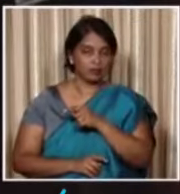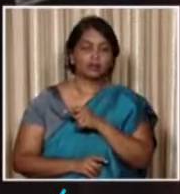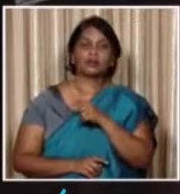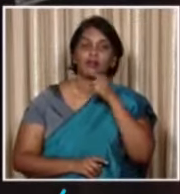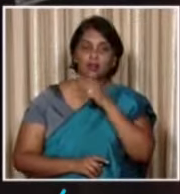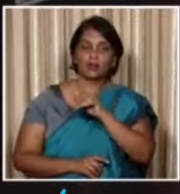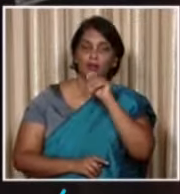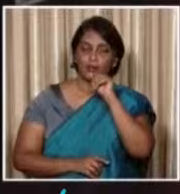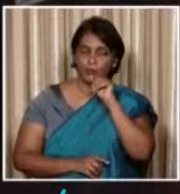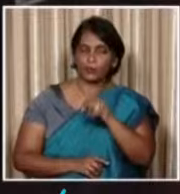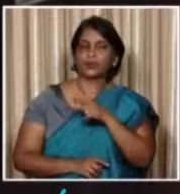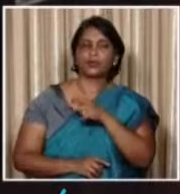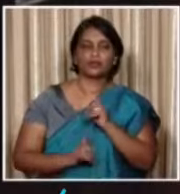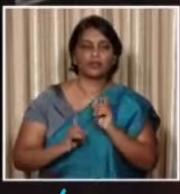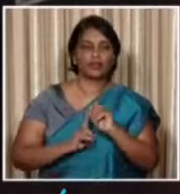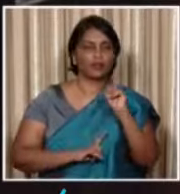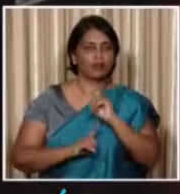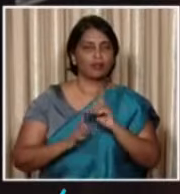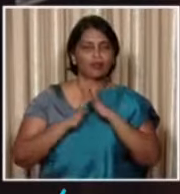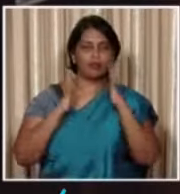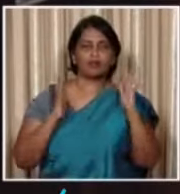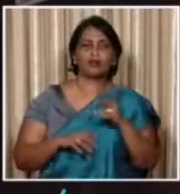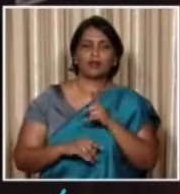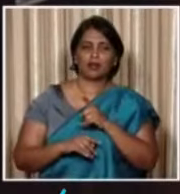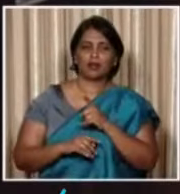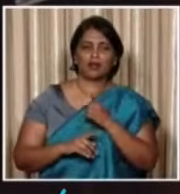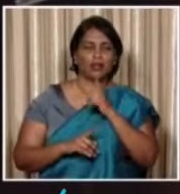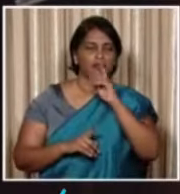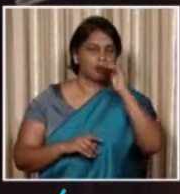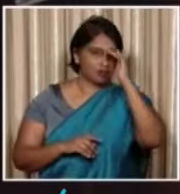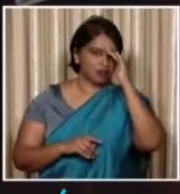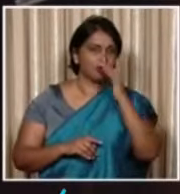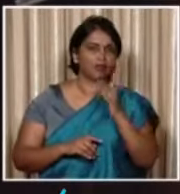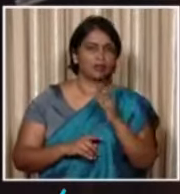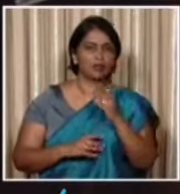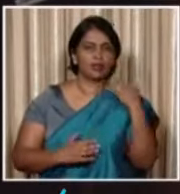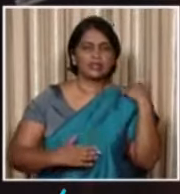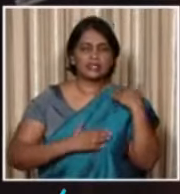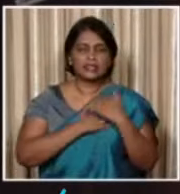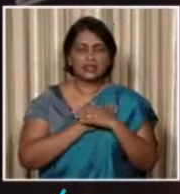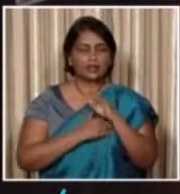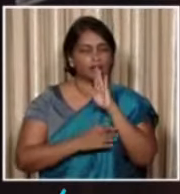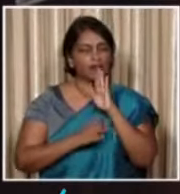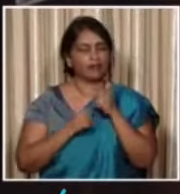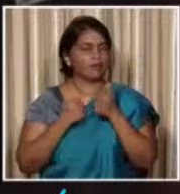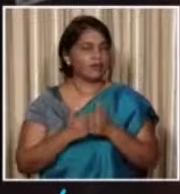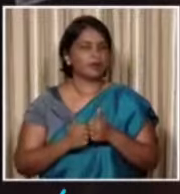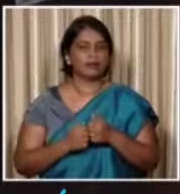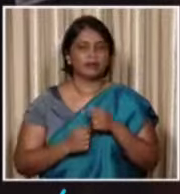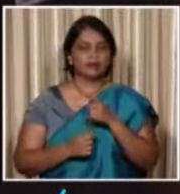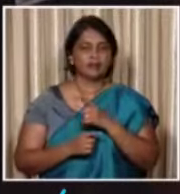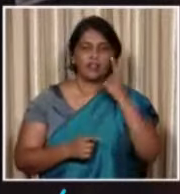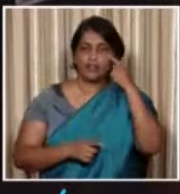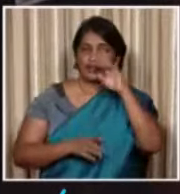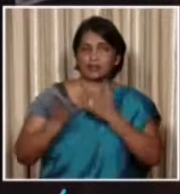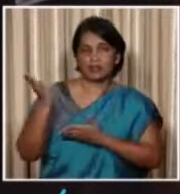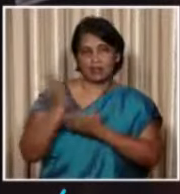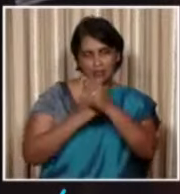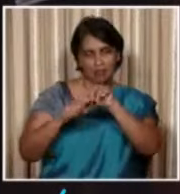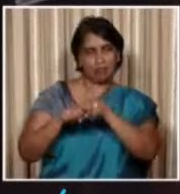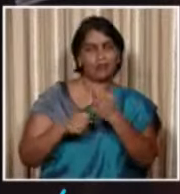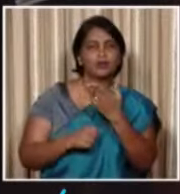එතුමා හරියට මේ පාර්ලිමේන්තුවේ උඟක් කෑ කියනවා අනේ අපේ කථානායකතුමා උපාසක වැඩි කියලා කියන. ඉතින් එතුමාට විශ්වාස බංග ගෙනාවා